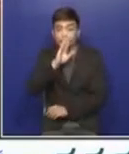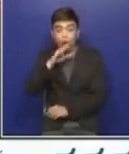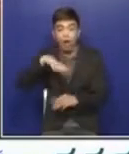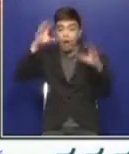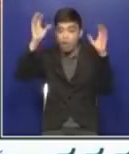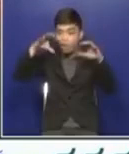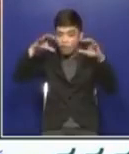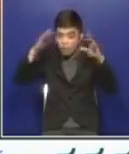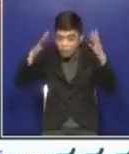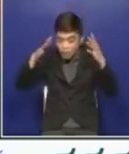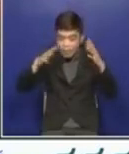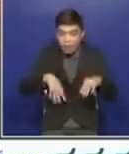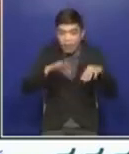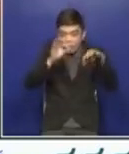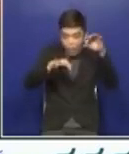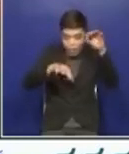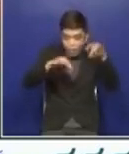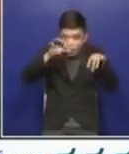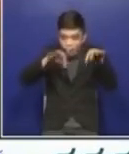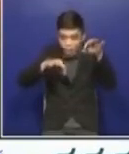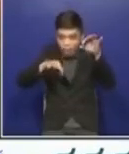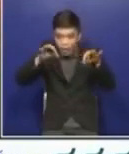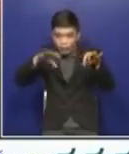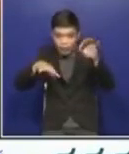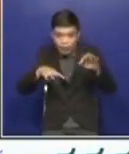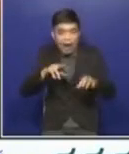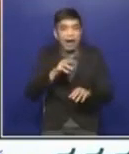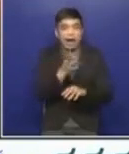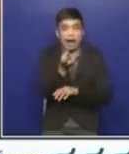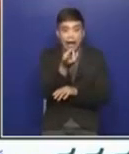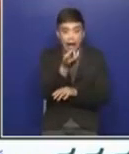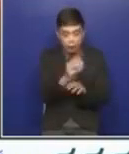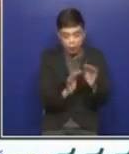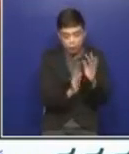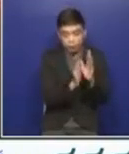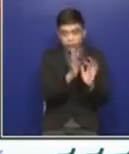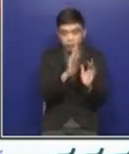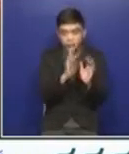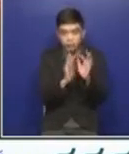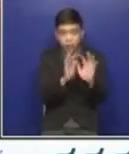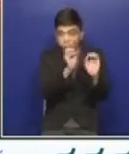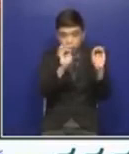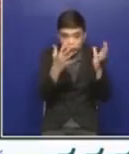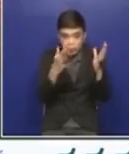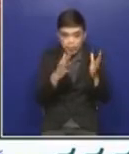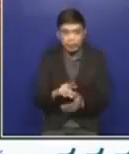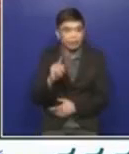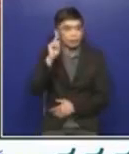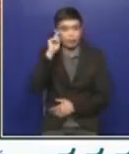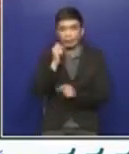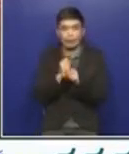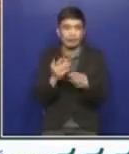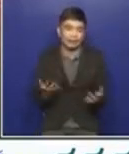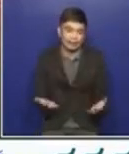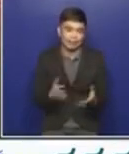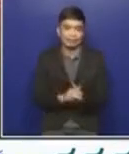เต็มทุ่งนาฝนมาเพียงกระปิดกระปอยไม่สามารถจะหล่อเลี้ยงต้นข้าวได้ปีนี้ภาคอีสานไม่รู้ว่าจะเอาข้าวที่ไหนไปรับประทานนะครับ